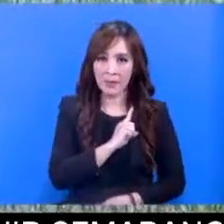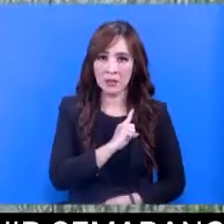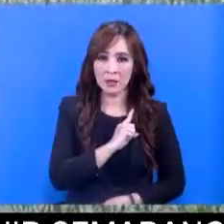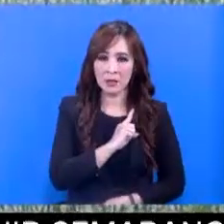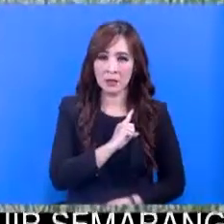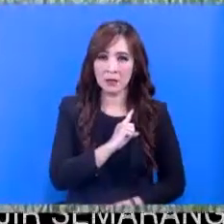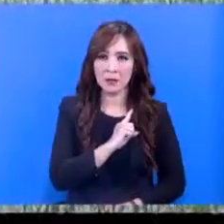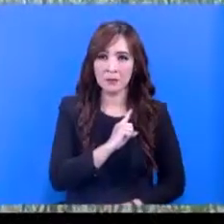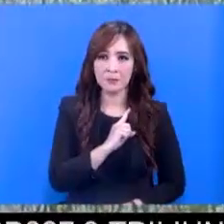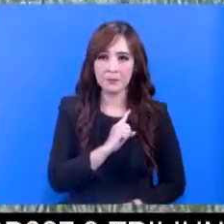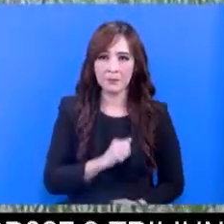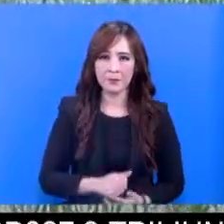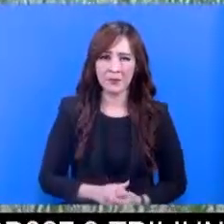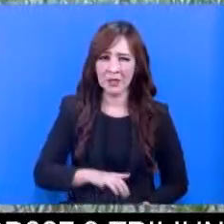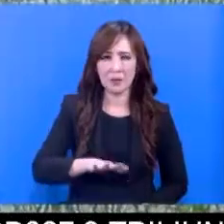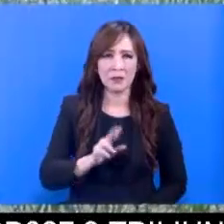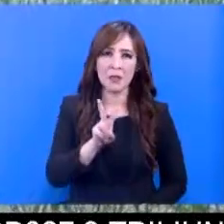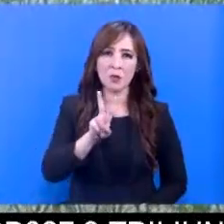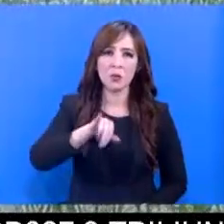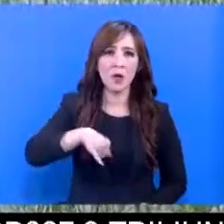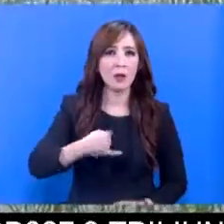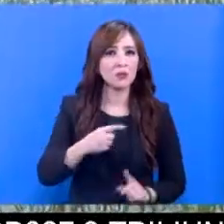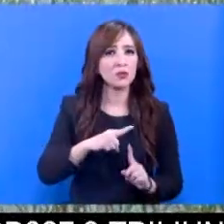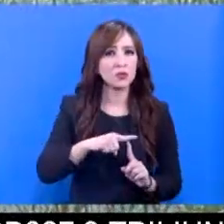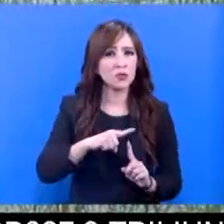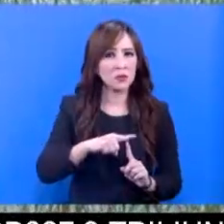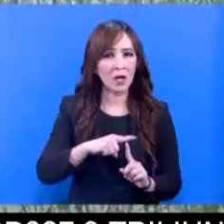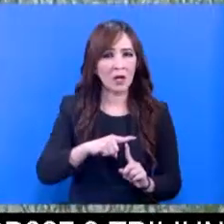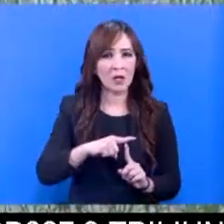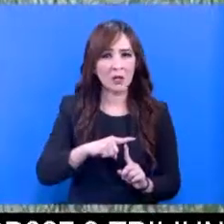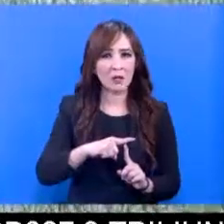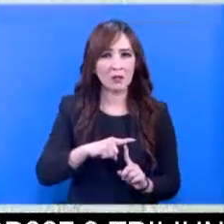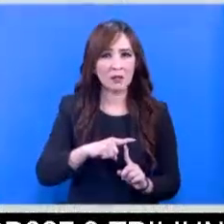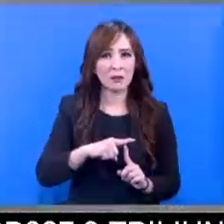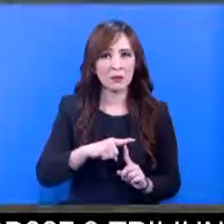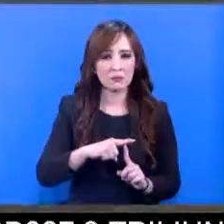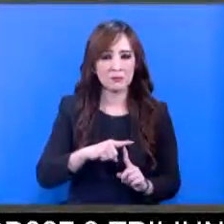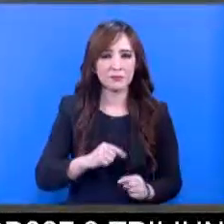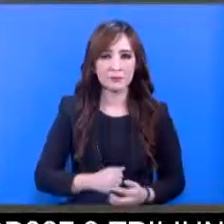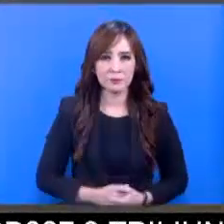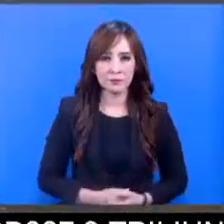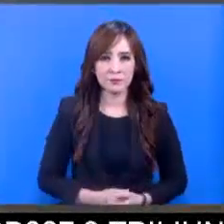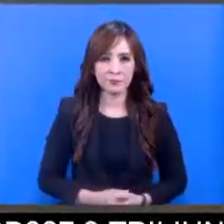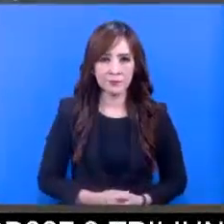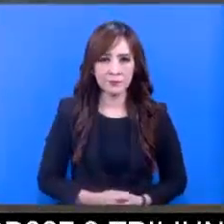bangsa ya 2 juta mah itu keseluruhannya sampai ya.